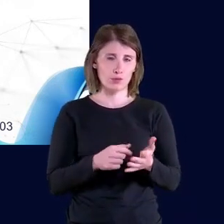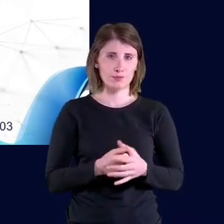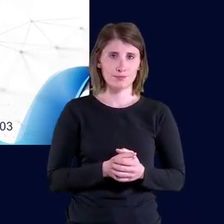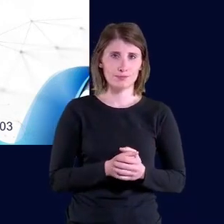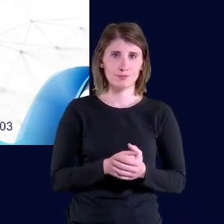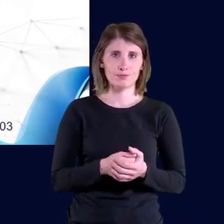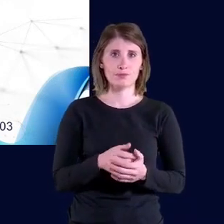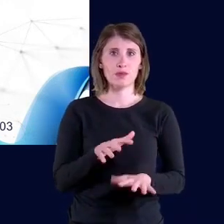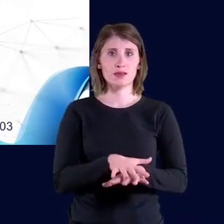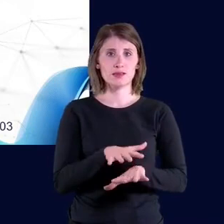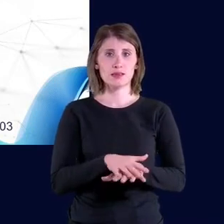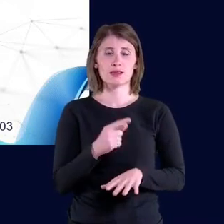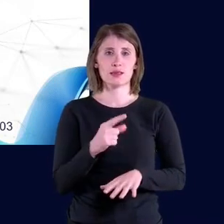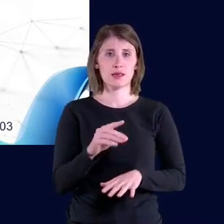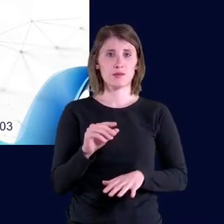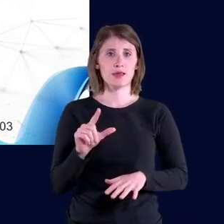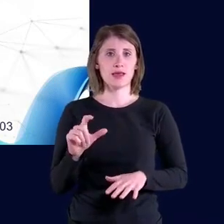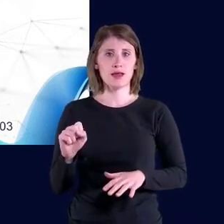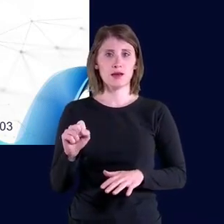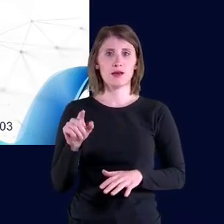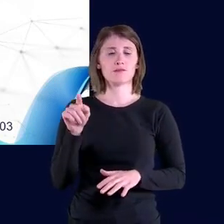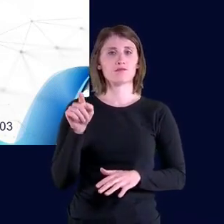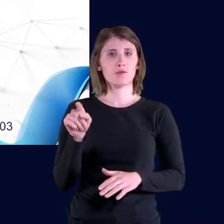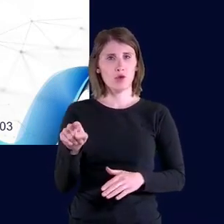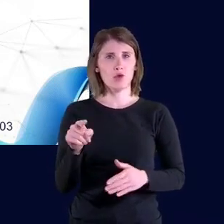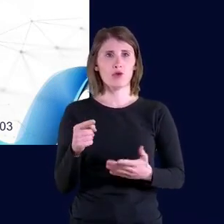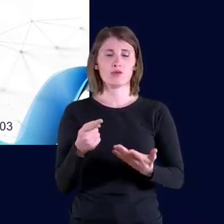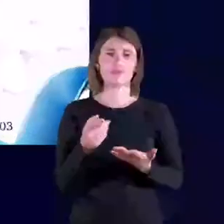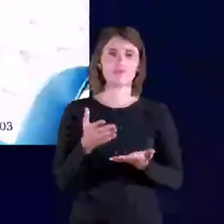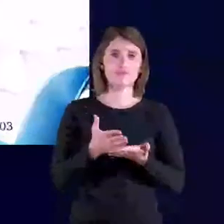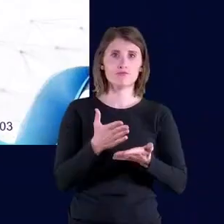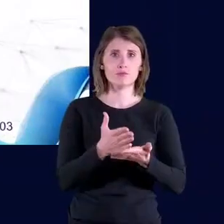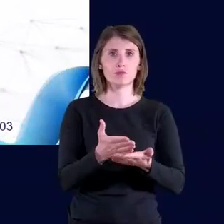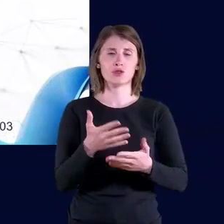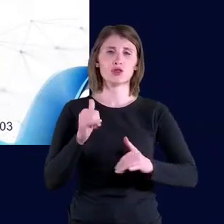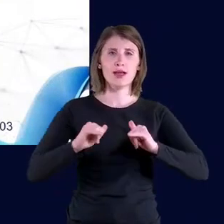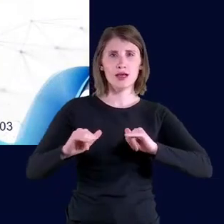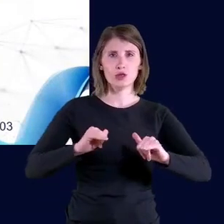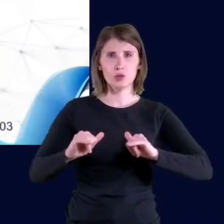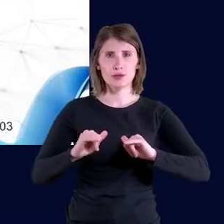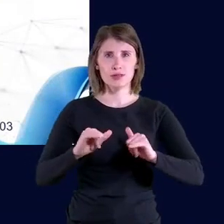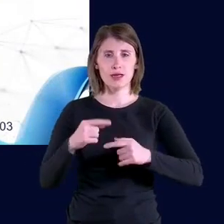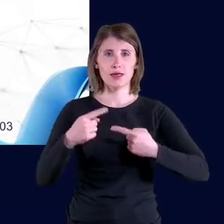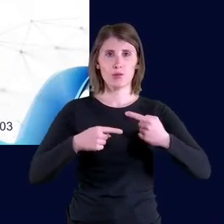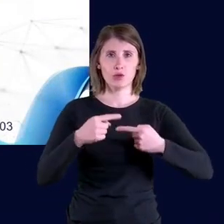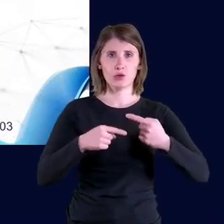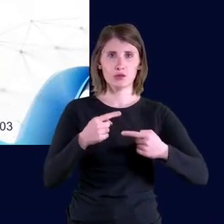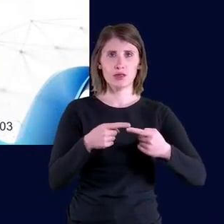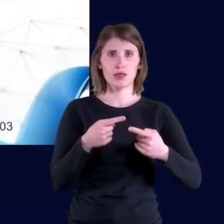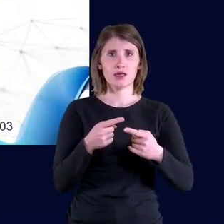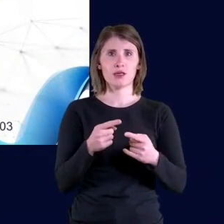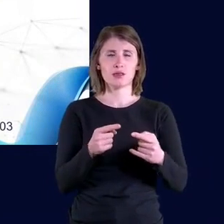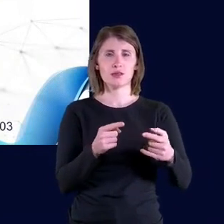system thelab który służy do zarządzania procesem digitalizacji